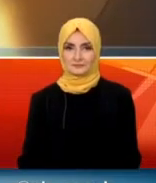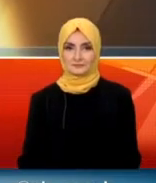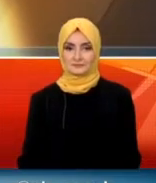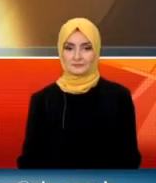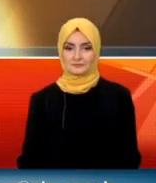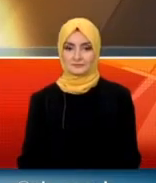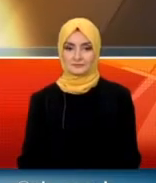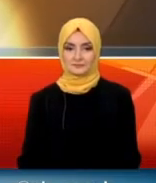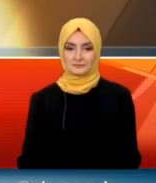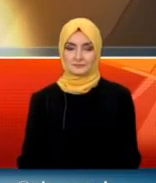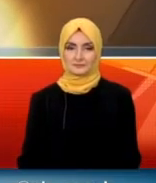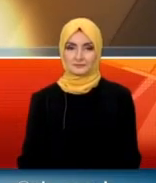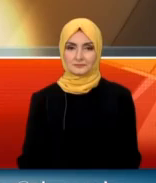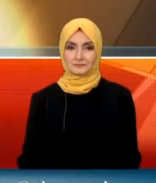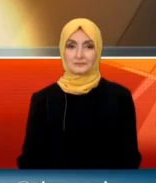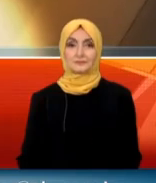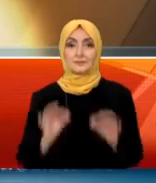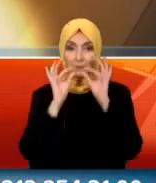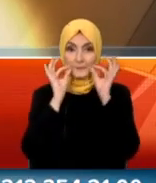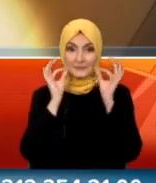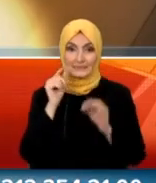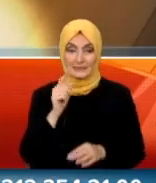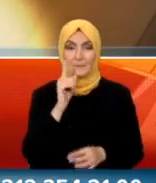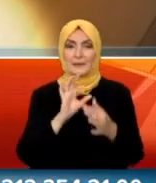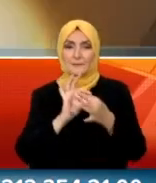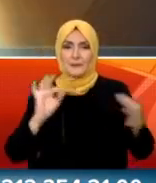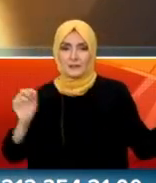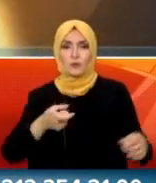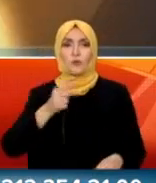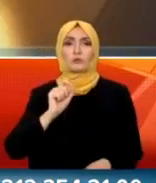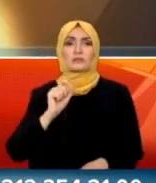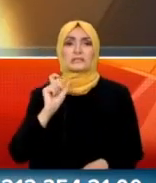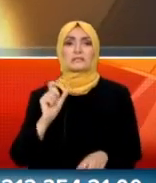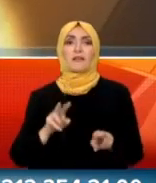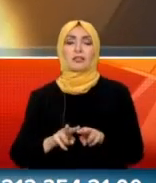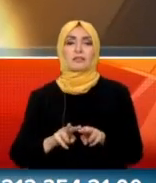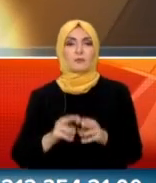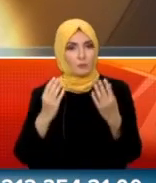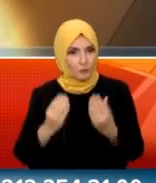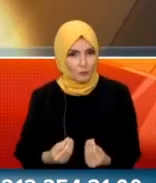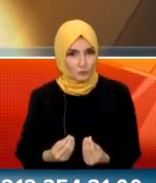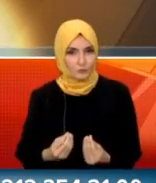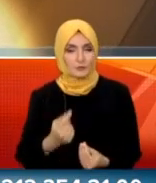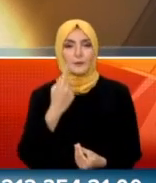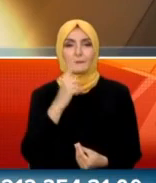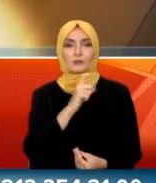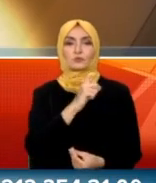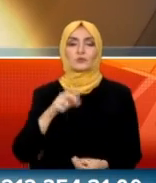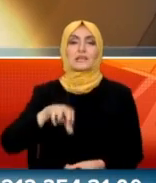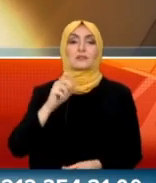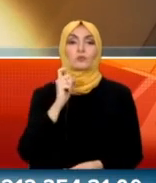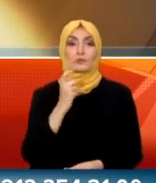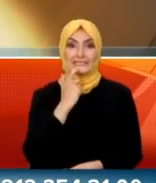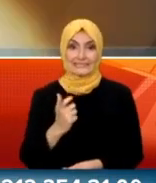Kazandım, çok kazandım. Bıyıklarını 1 metre 90 santimetreye kadar uzatmış, hatta 1989 yılında dünya